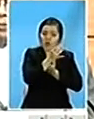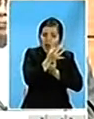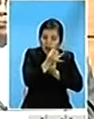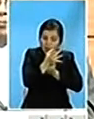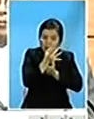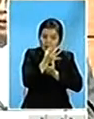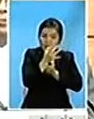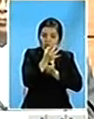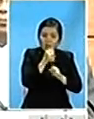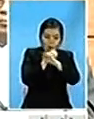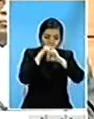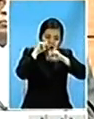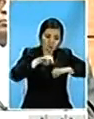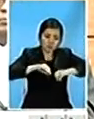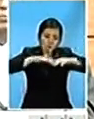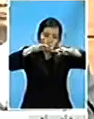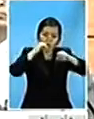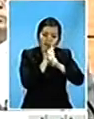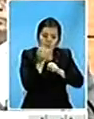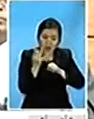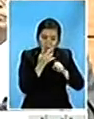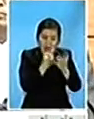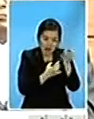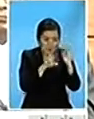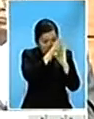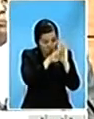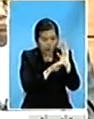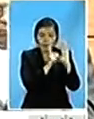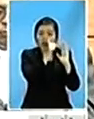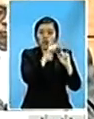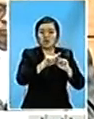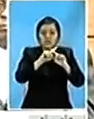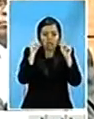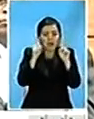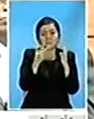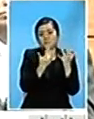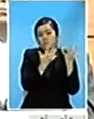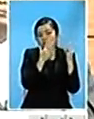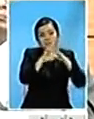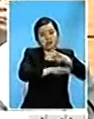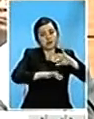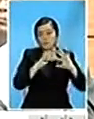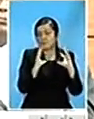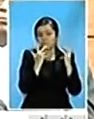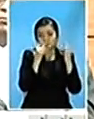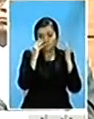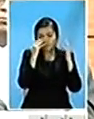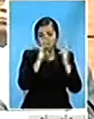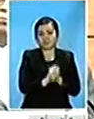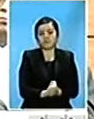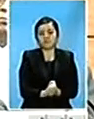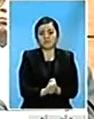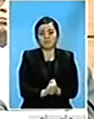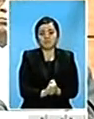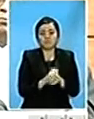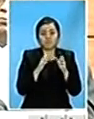ธารณูปโภคเพื่อป้องกันน้ำท่วมเนี่ยเราจะต้องไปลงทุนในอะไรบ้างแต่ณวันนี้ไม่มีข้อมูลข้อเท็จจริงเลยนะครับแล้วก็แถม